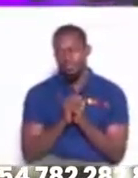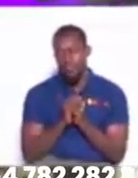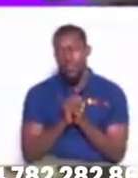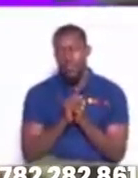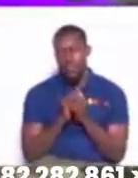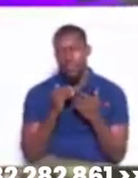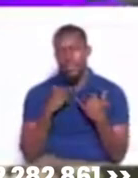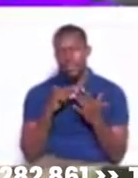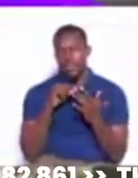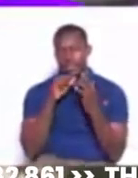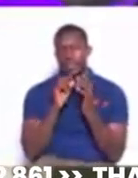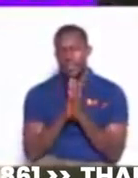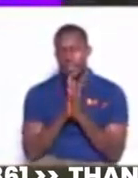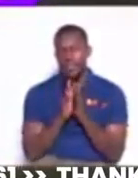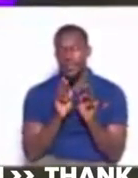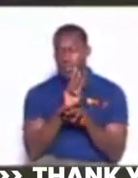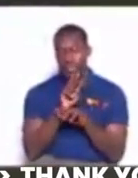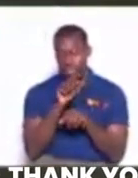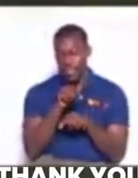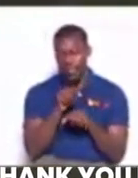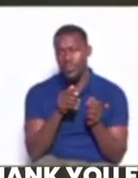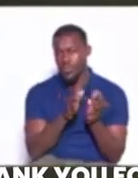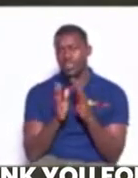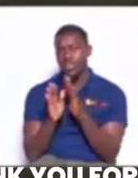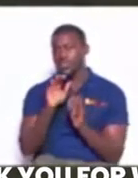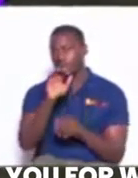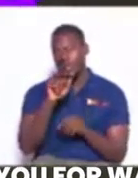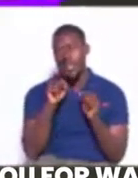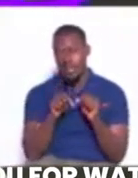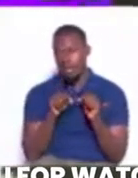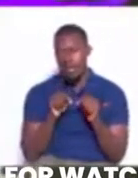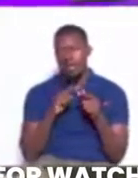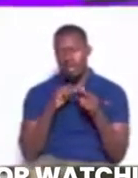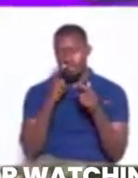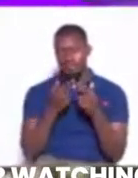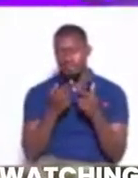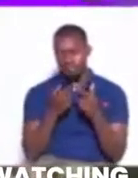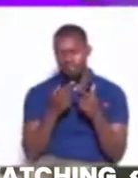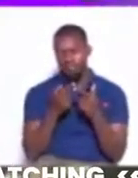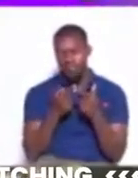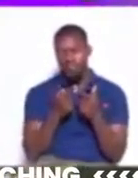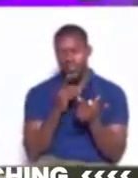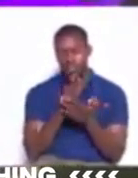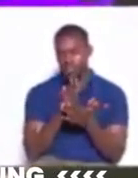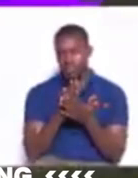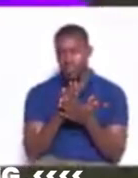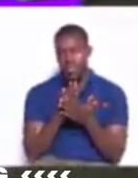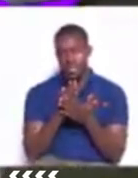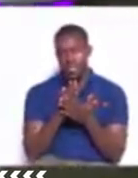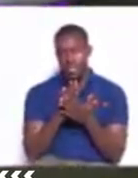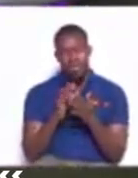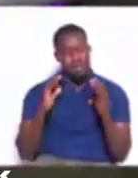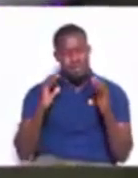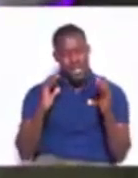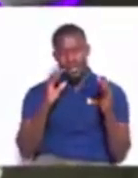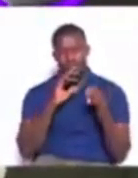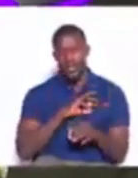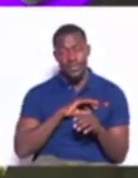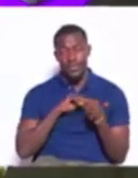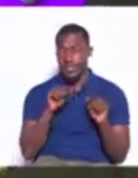haya. Tumia nafasi hii ya kuja ili uweze kupata haya maombi. Usichelewe kama yule mtoto aliyeshikilia